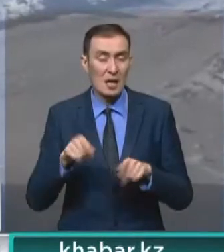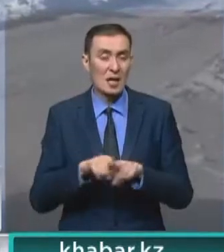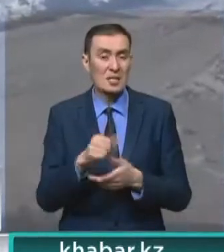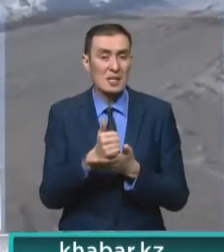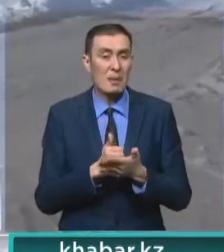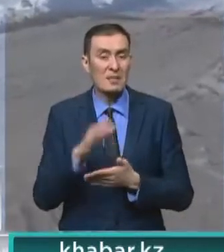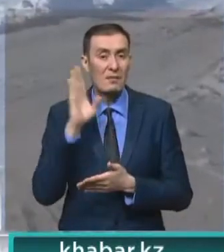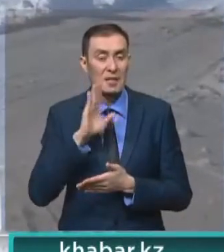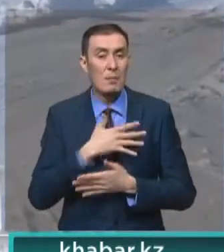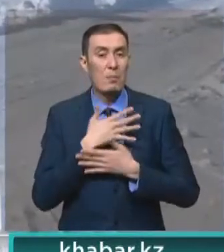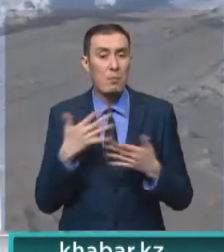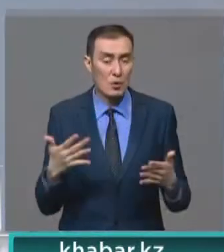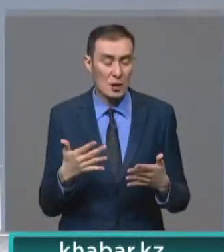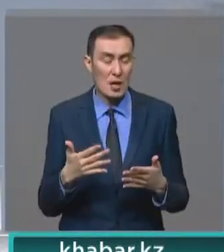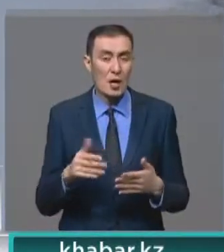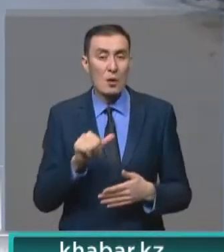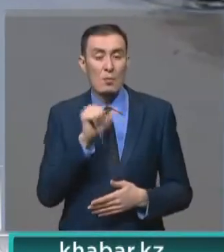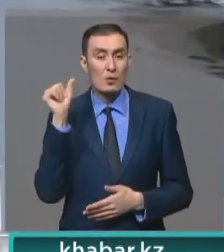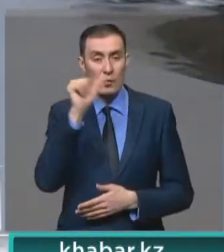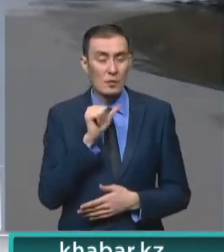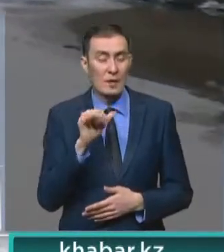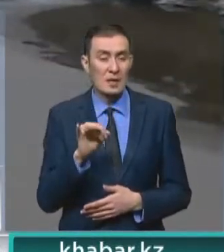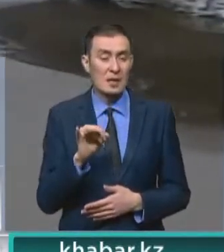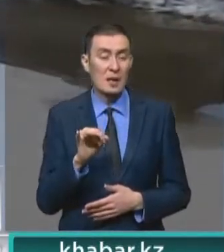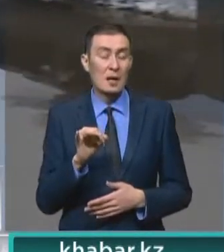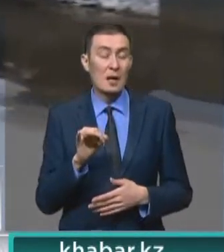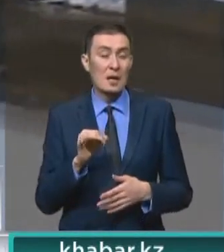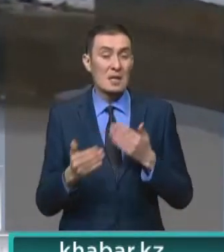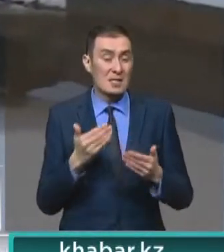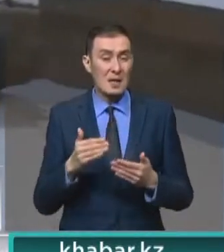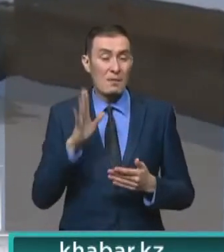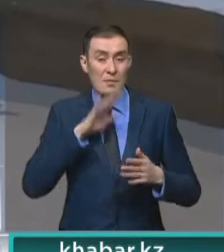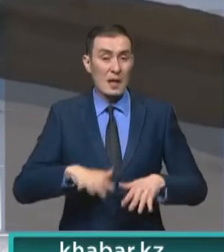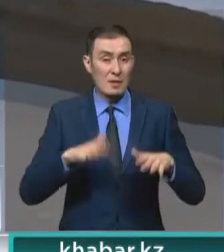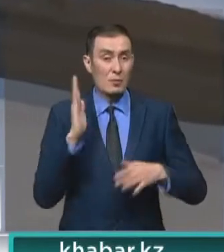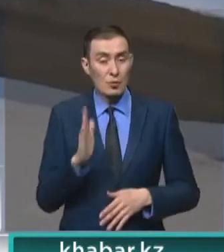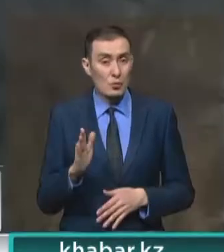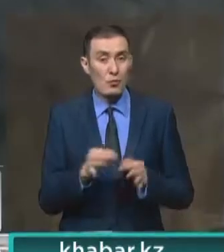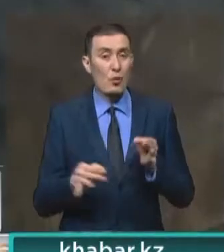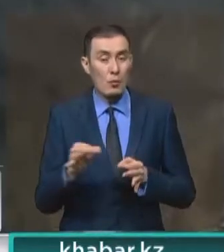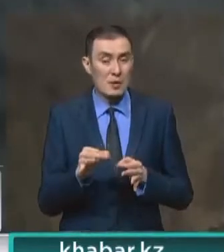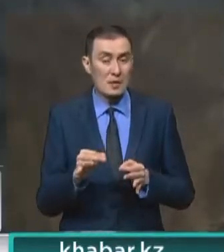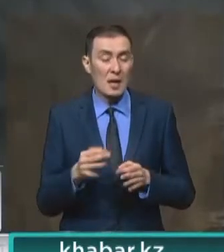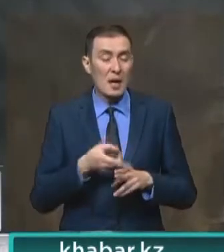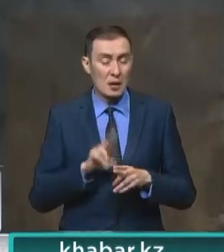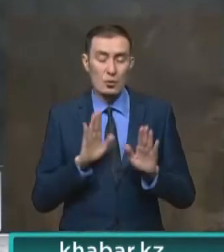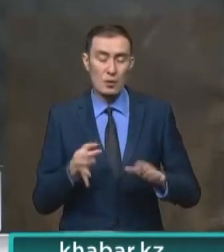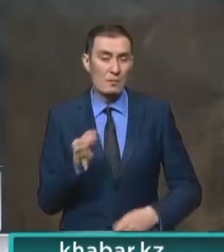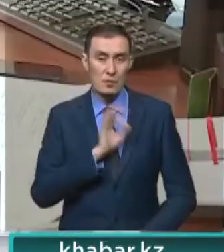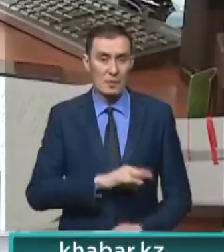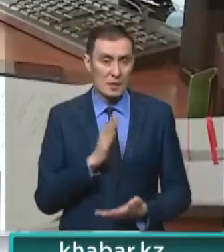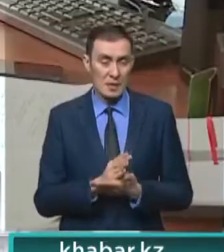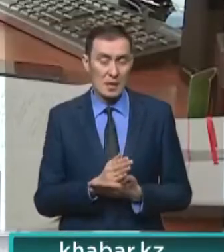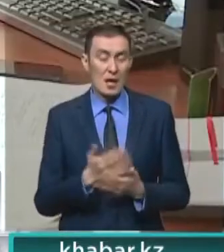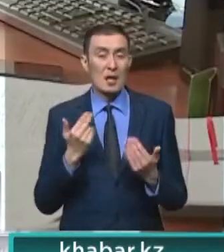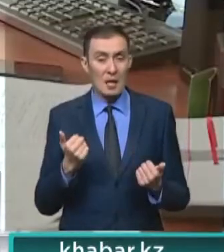запасов влаги в нем больше. Показатели выше прошлогодних и среднемноголетних значений. Если большая вода и будет, то региону это только на руку. Указывает ХОС,